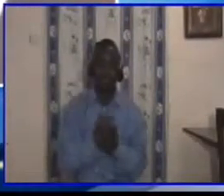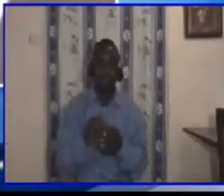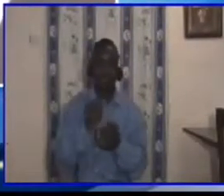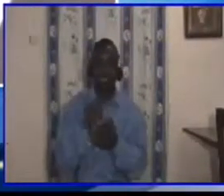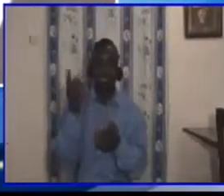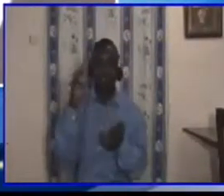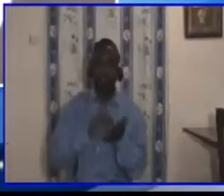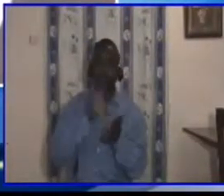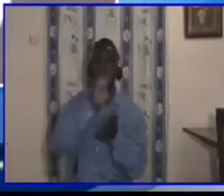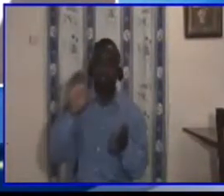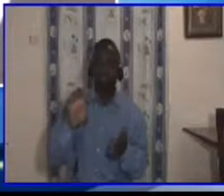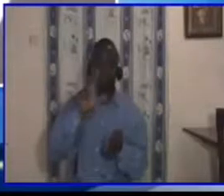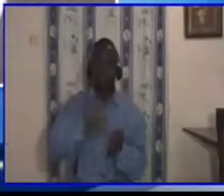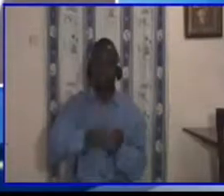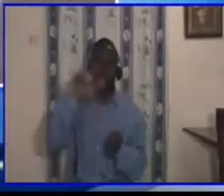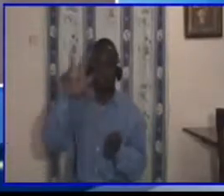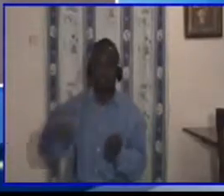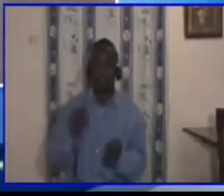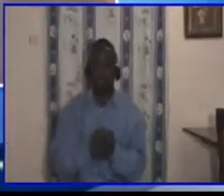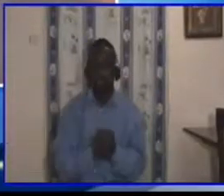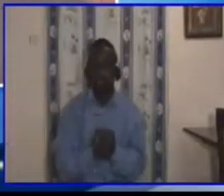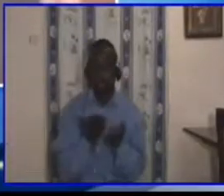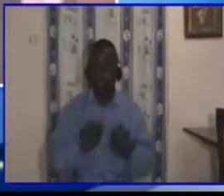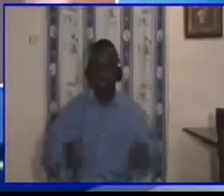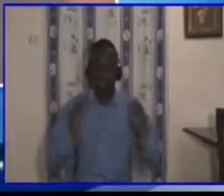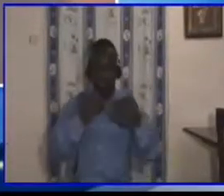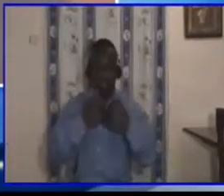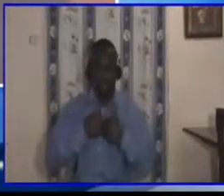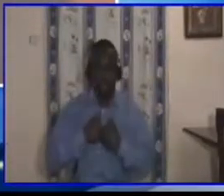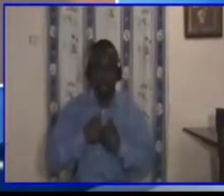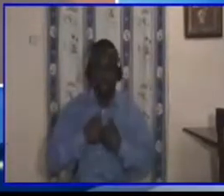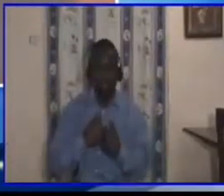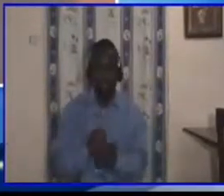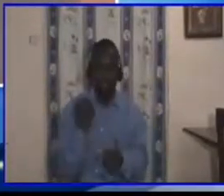già nel giugno 1933